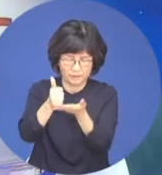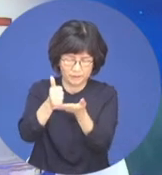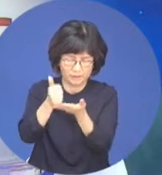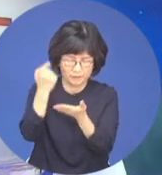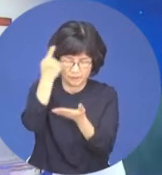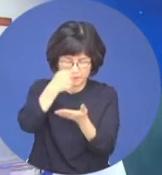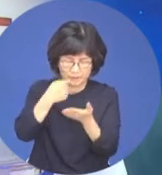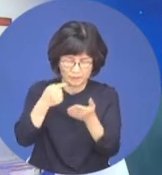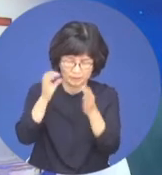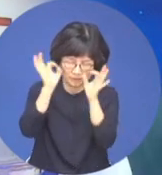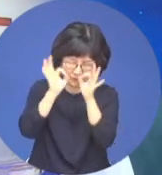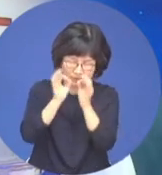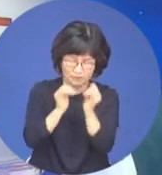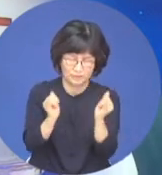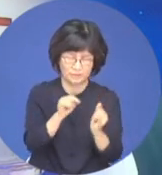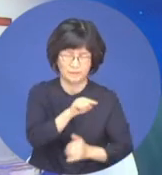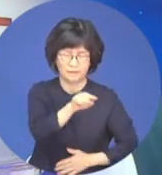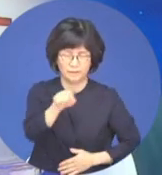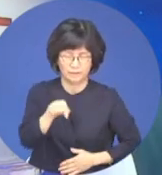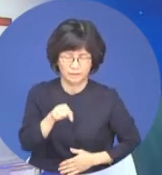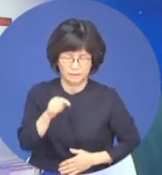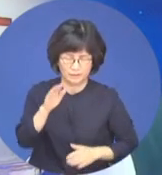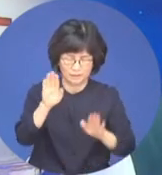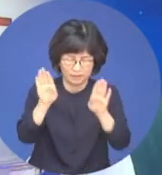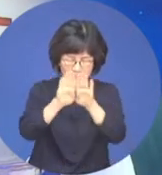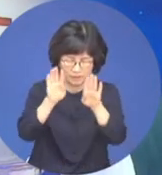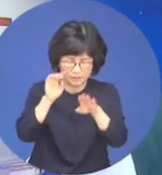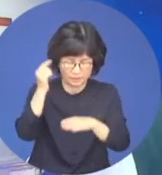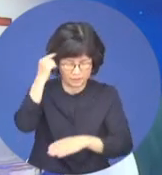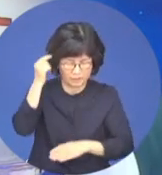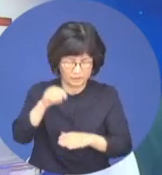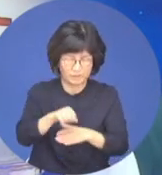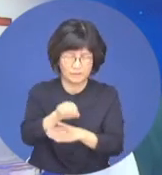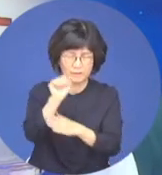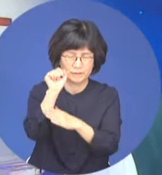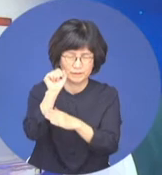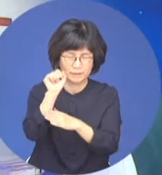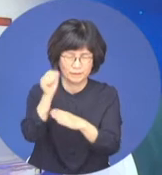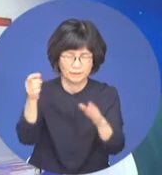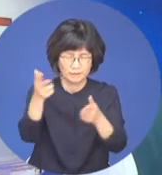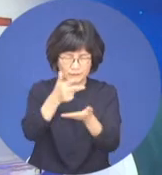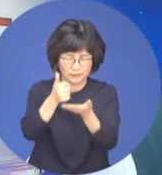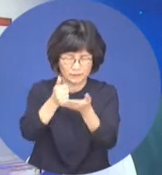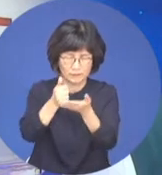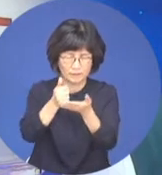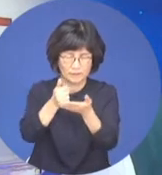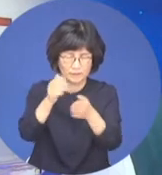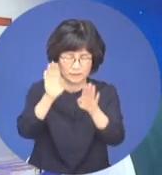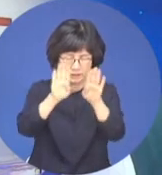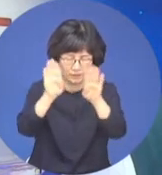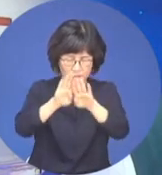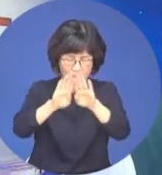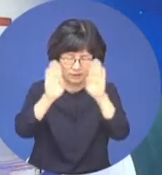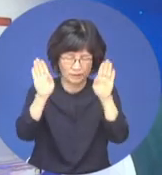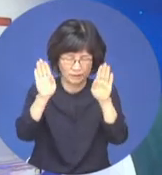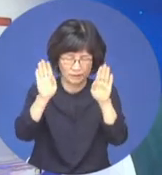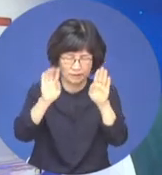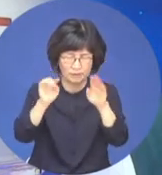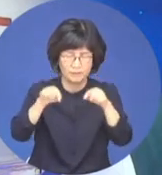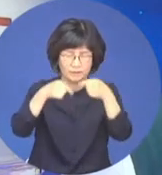문들아 너희 머리를 들지어다. 영원한 문들아 들릴지어다. 영광의 왕이